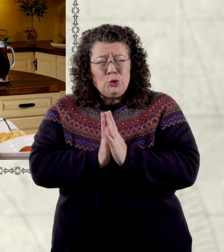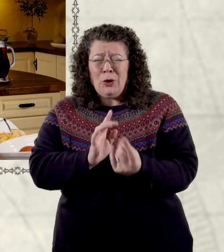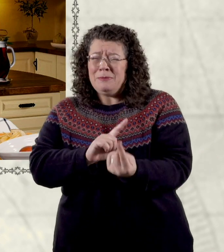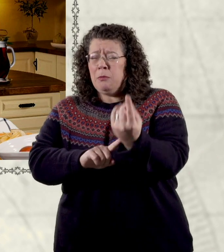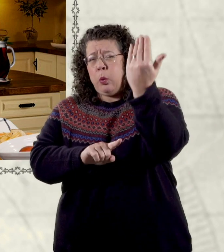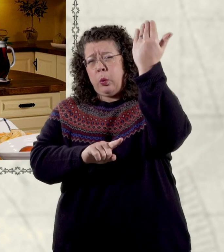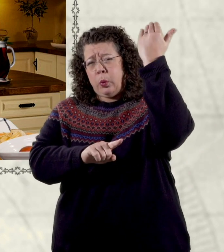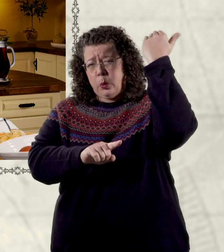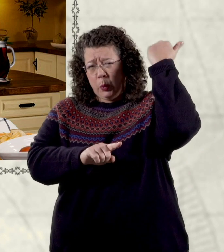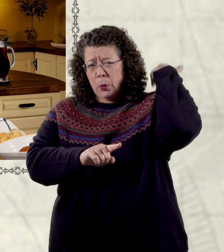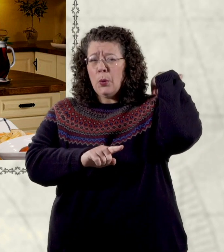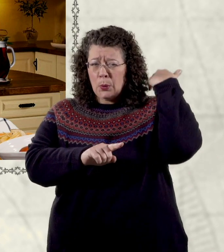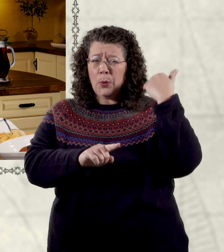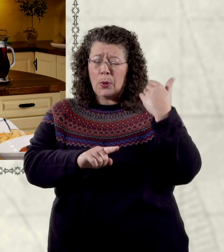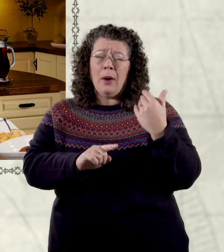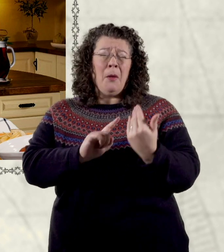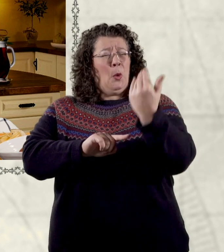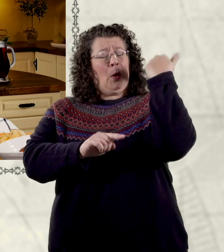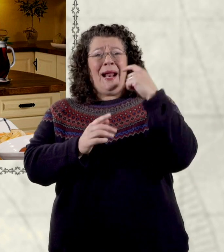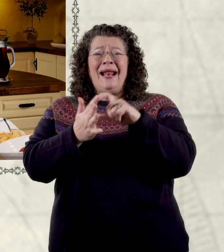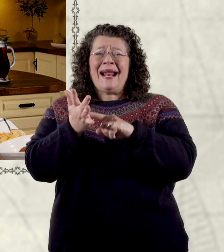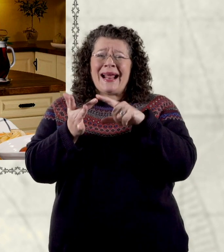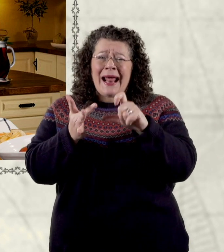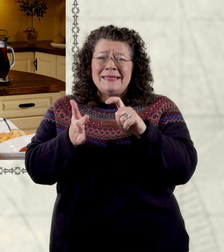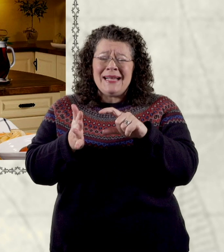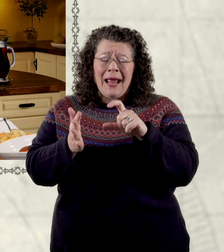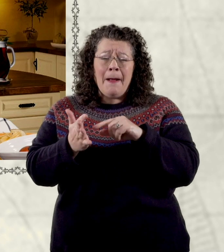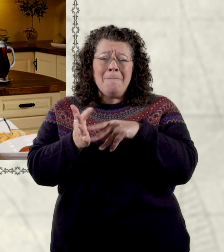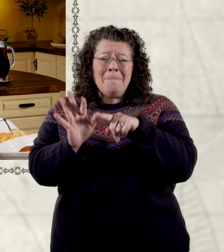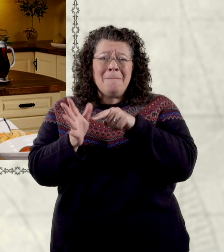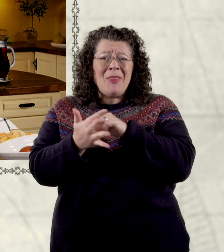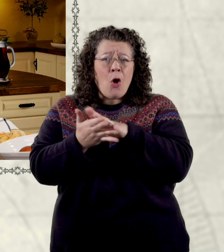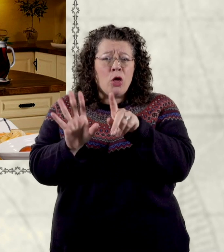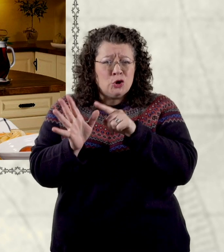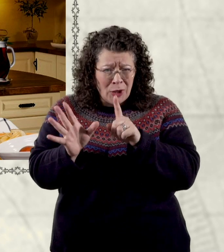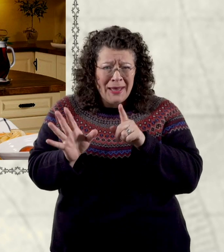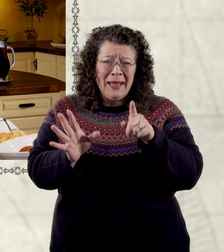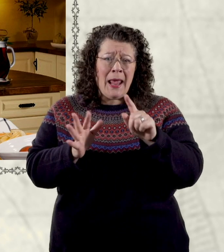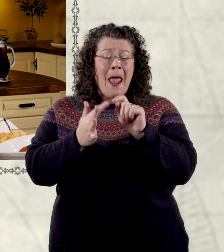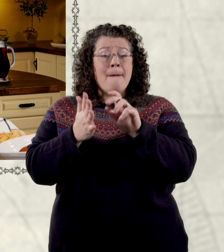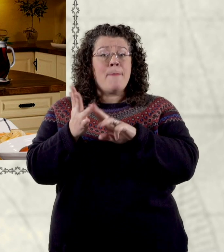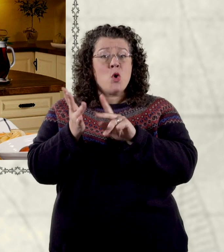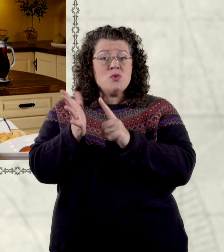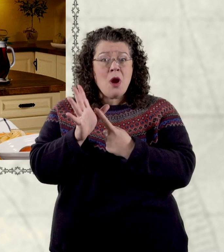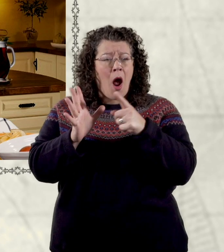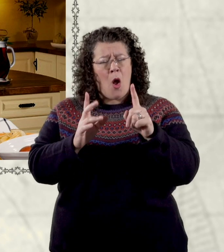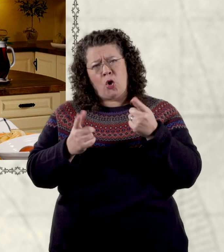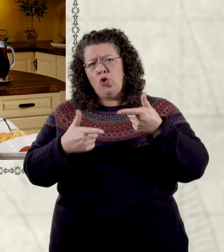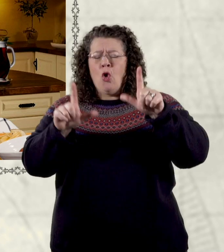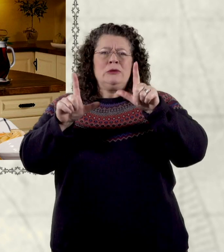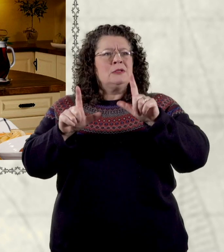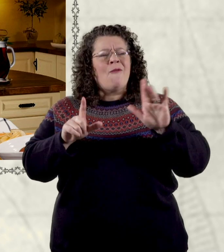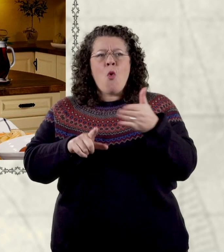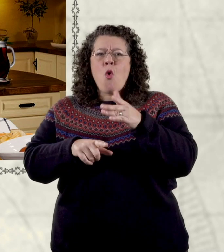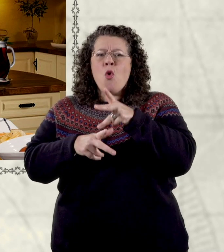amser. Amser maith yn ôl, yn oes y Celtiaid, Epona oedd diwyes y ceffylau